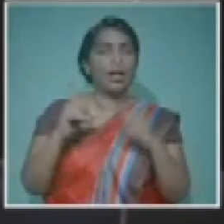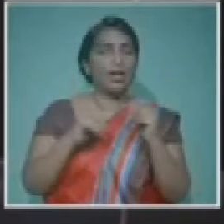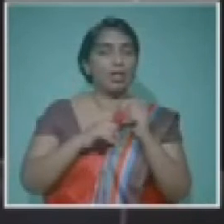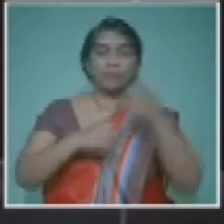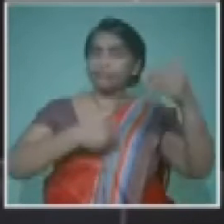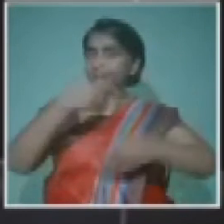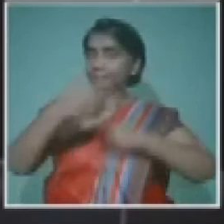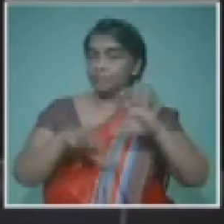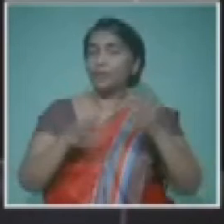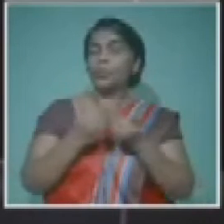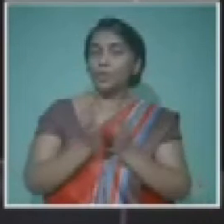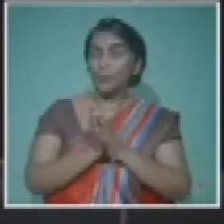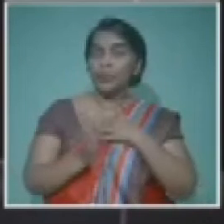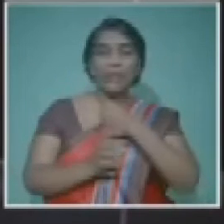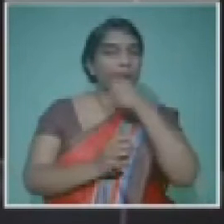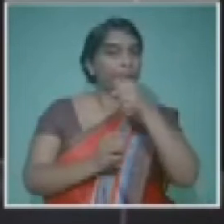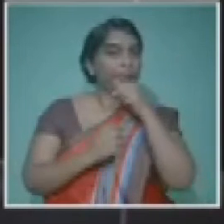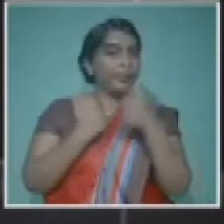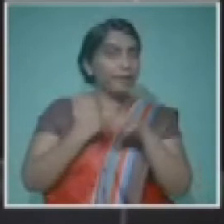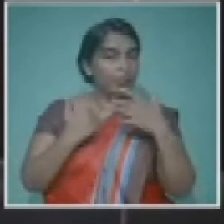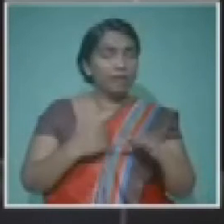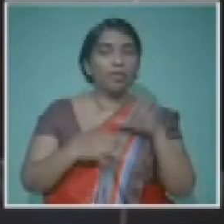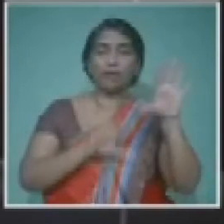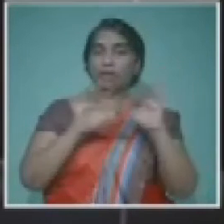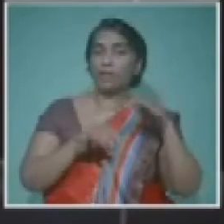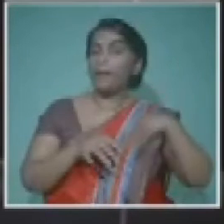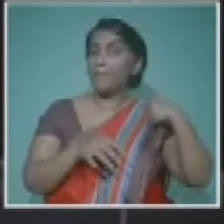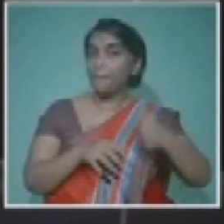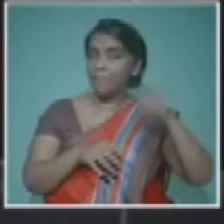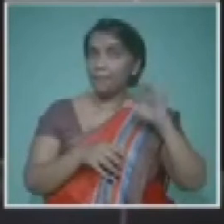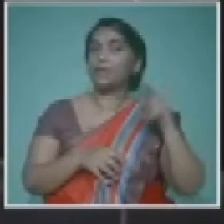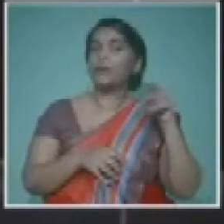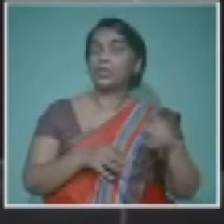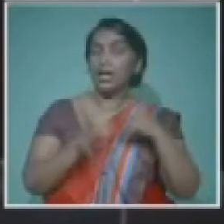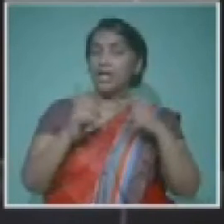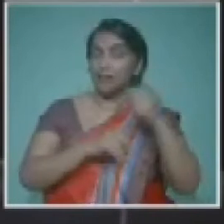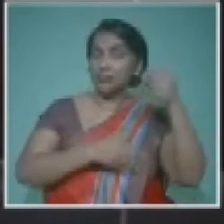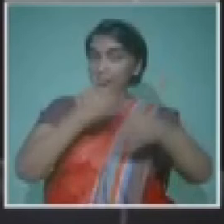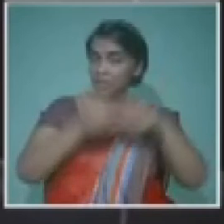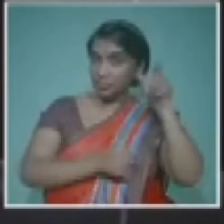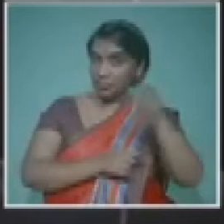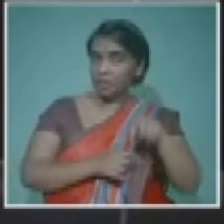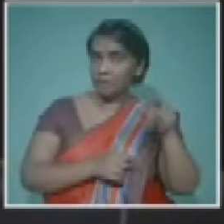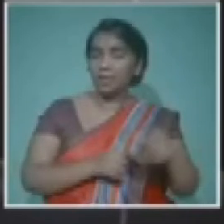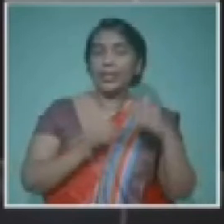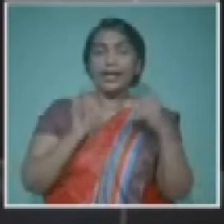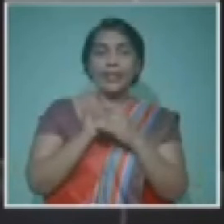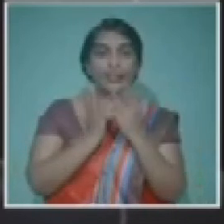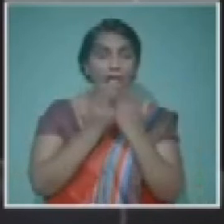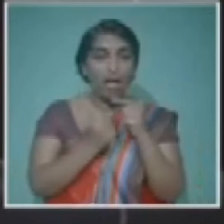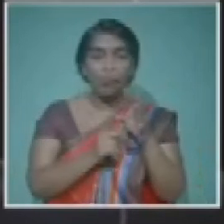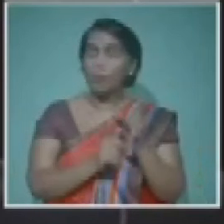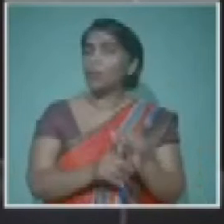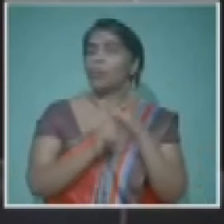කැඳවලා අප විසින්ම සමුඛ පරීක්ෂණය තියලා තෝරා ගන්නවා. එතෙන්දී ප්‍රමුඛතාවය දෙන්නේ ඉල්ලුම් කරන අපේක්ෂකින්ගෙන් ඉසෙඩ් අගේ මත පමණයි.